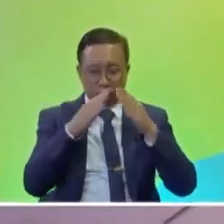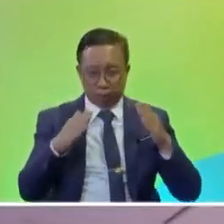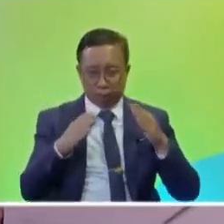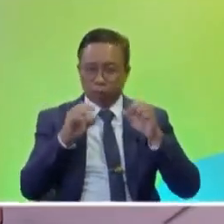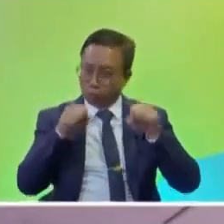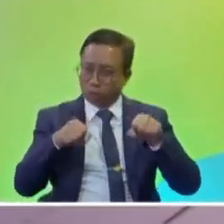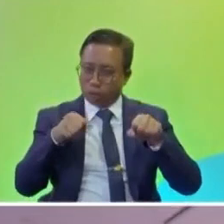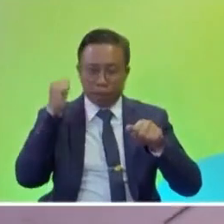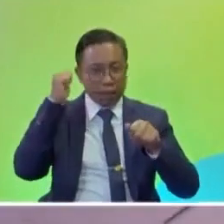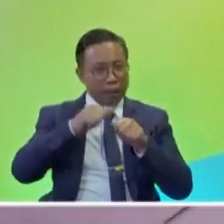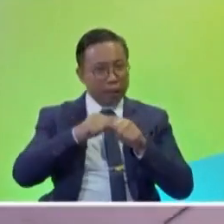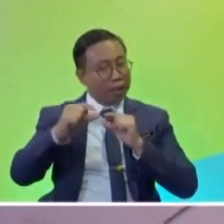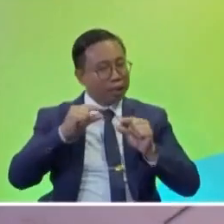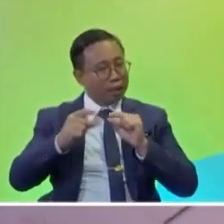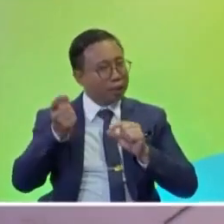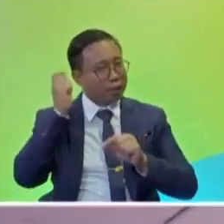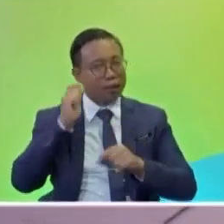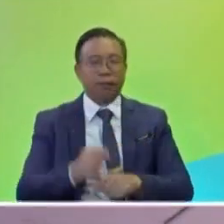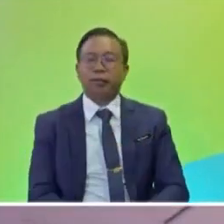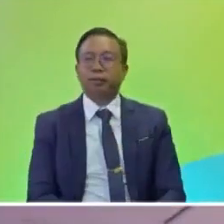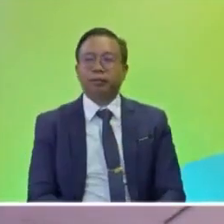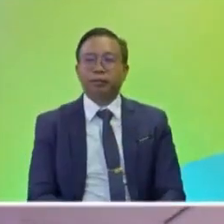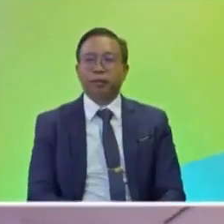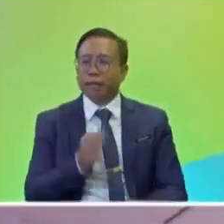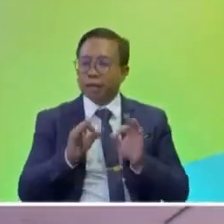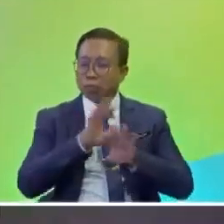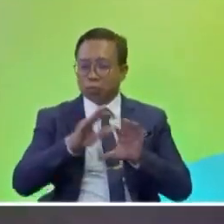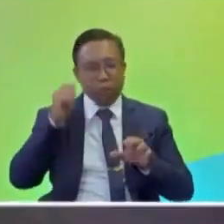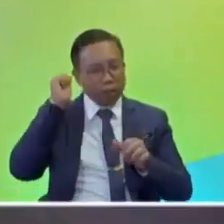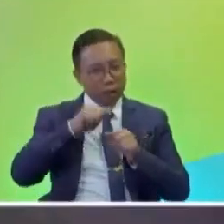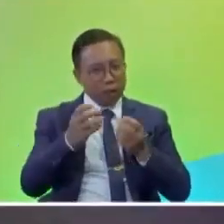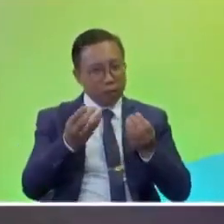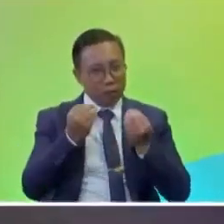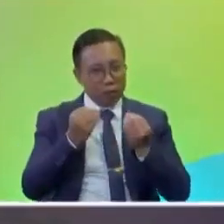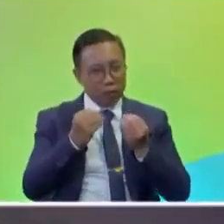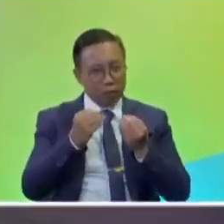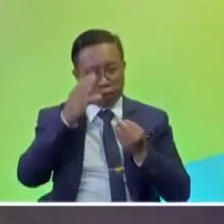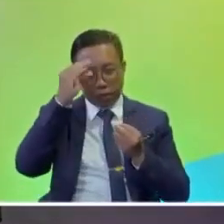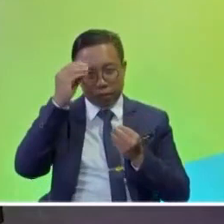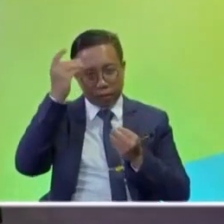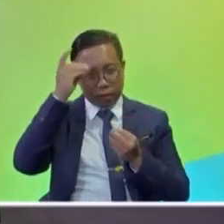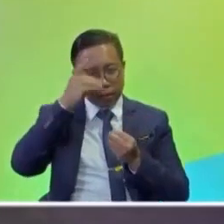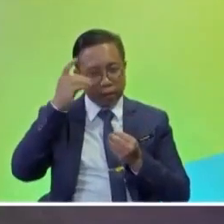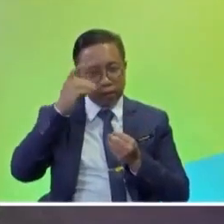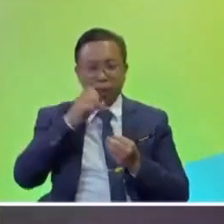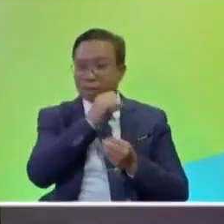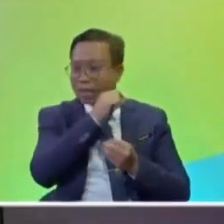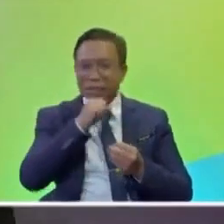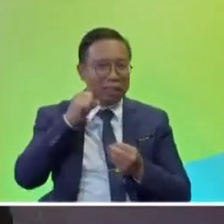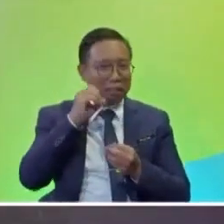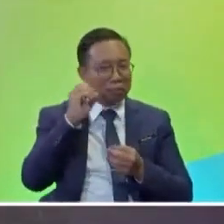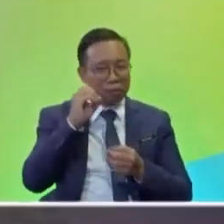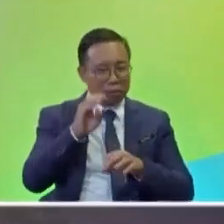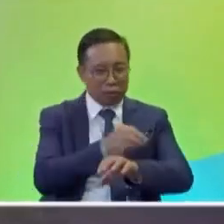tak tadi pergerakannya? Kalau tak ingat saya nak suruh abang dia nyanyi tanpa muzik. Macam mana?